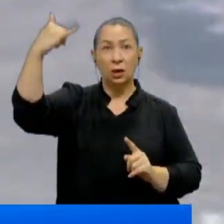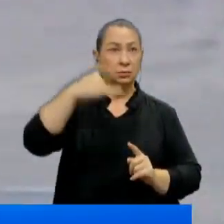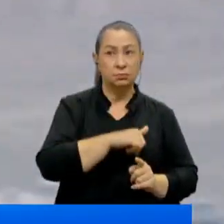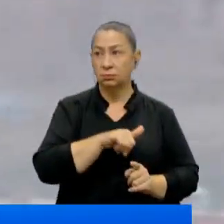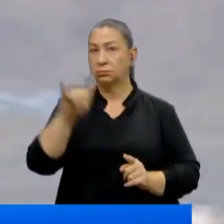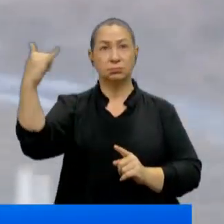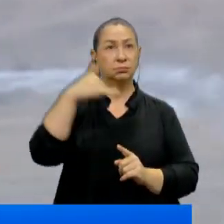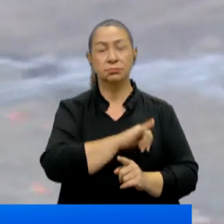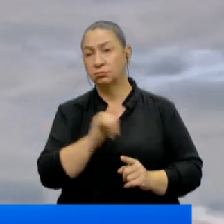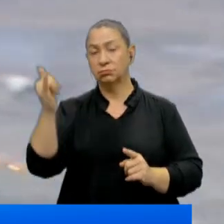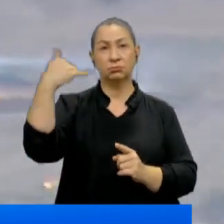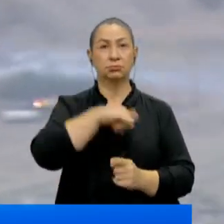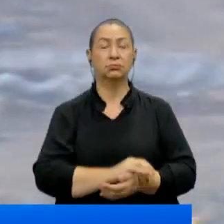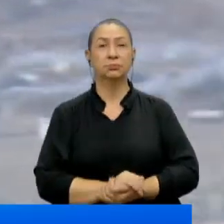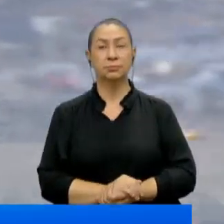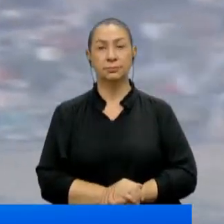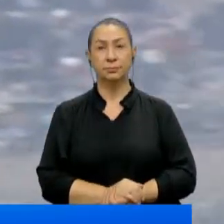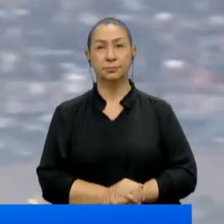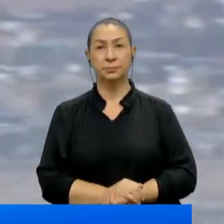diğeri kalkıyor.